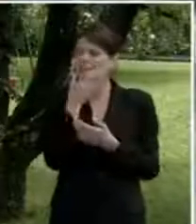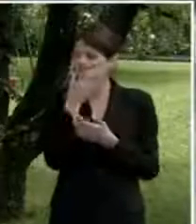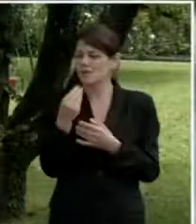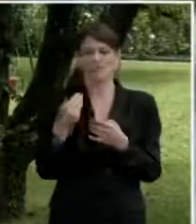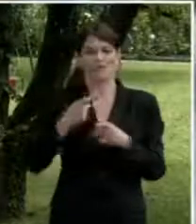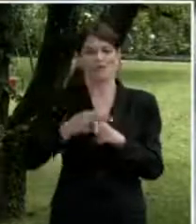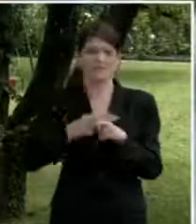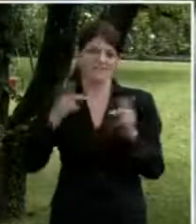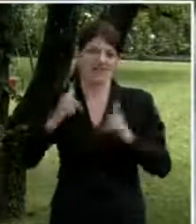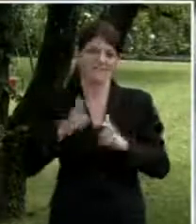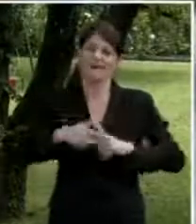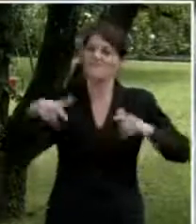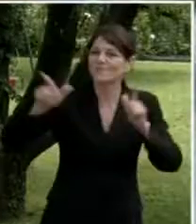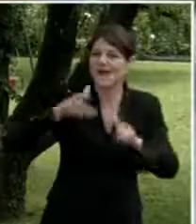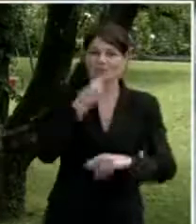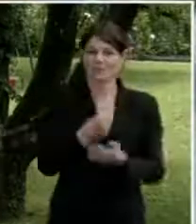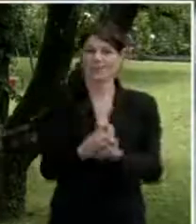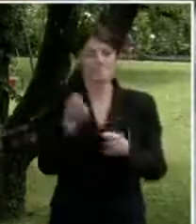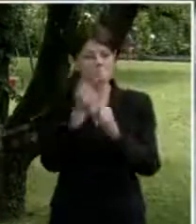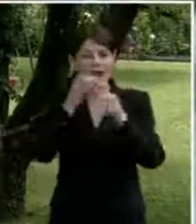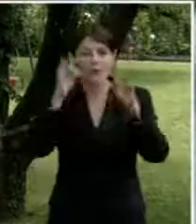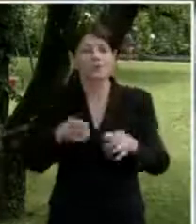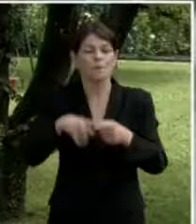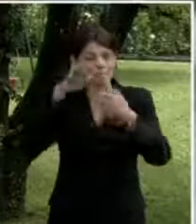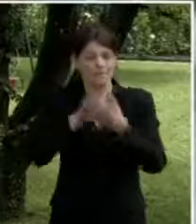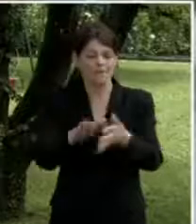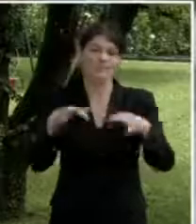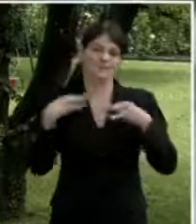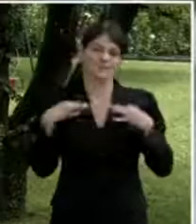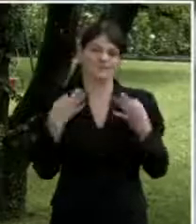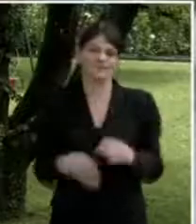Start. Feiern Sie schön, machen Sie es gut, bleiben Sie gesund.